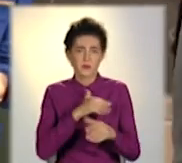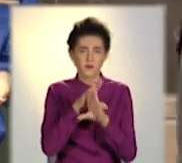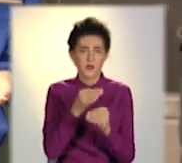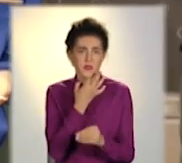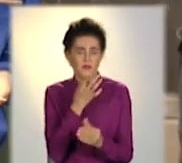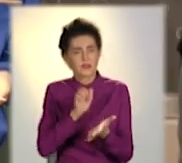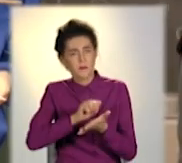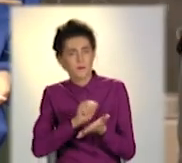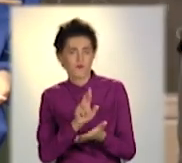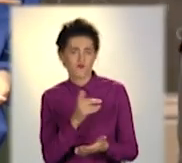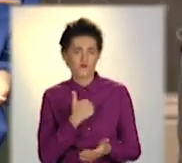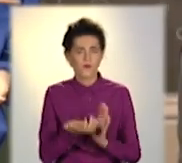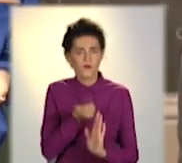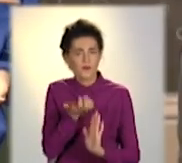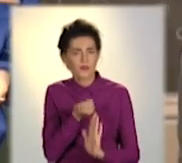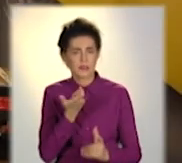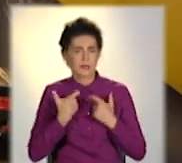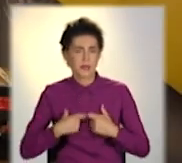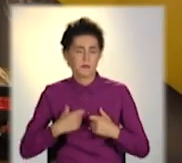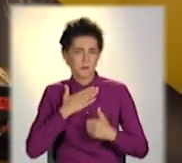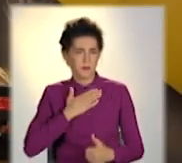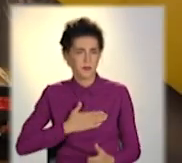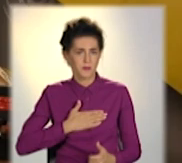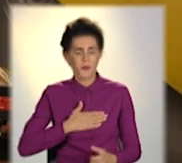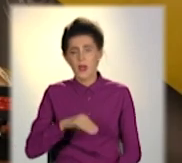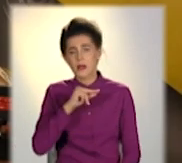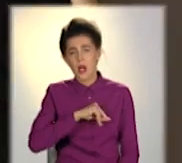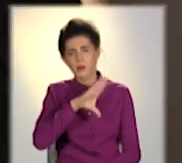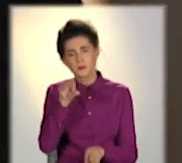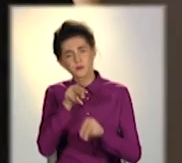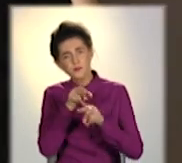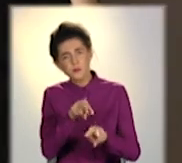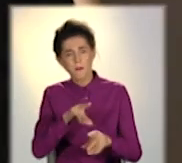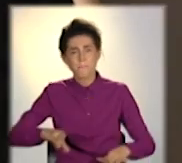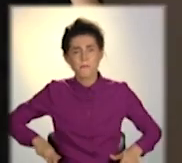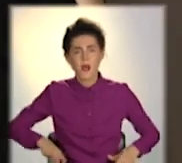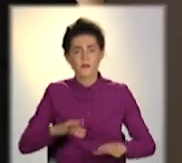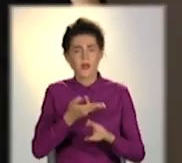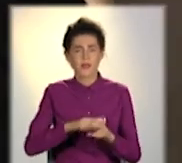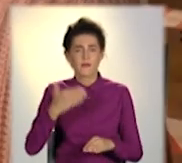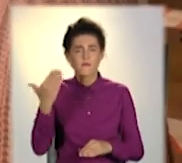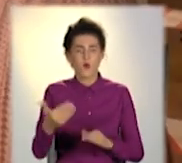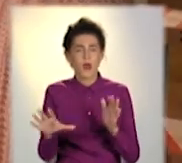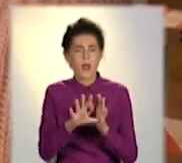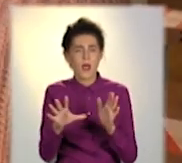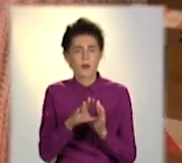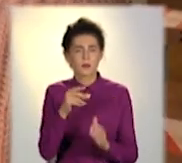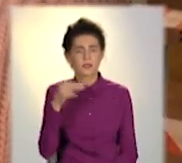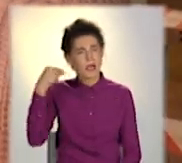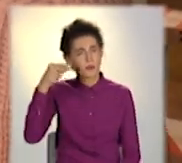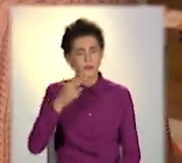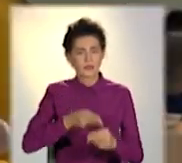місце, навіть для самого себе. За роботою хлопців стежить майстер-електрик із підприємства «Запоріжсталь»